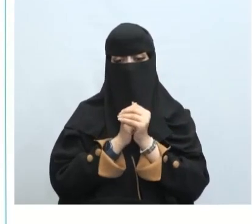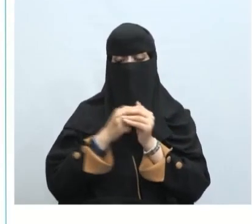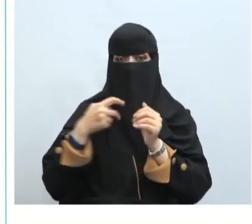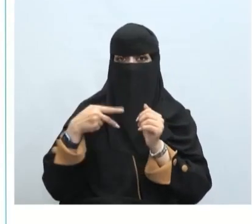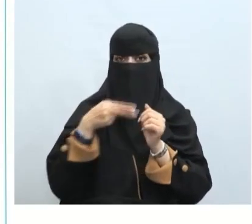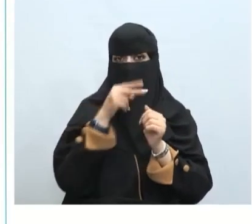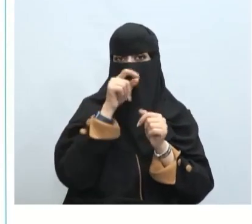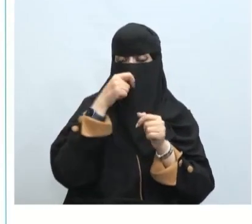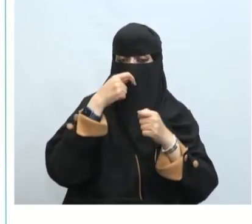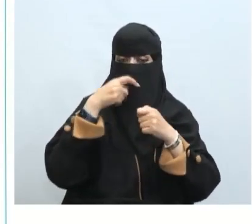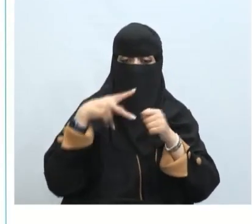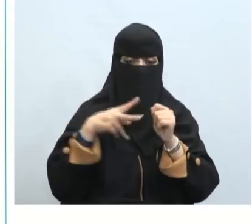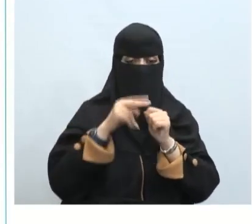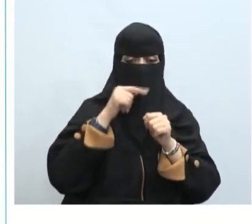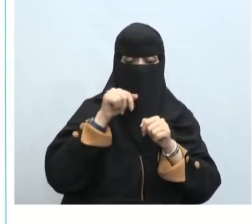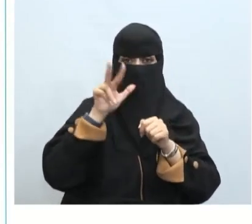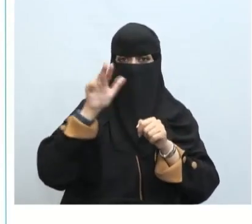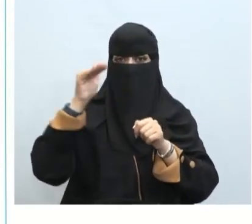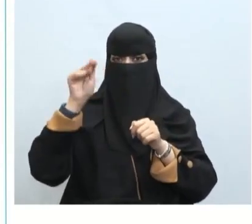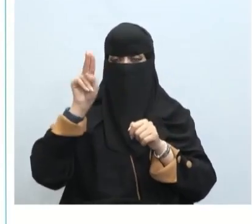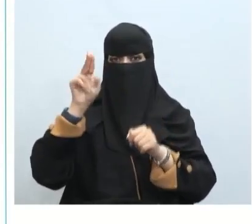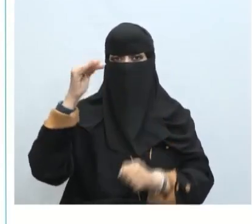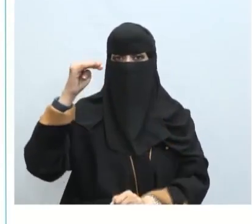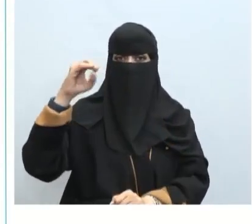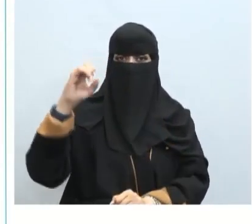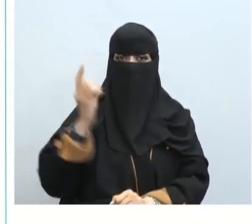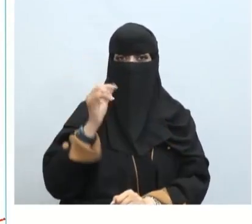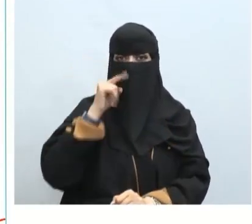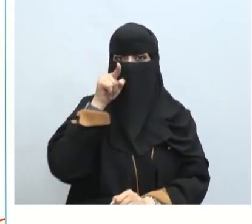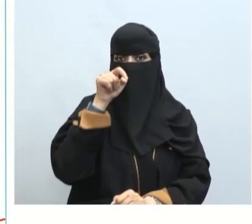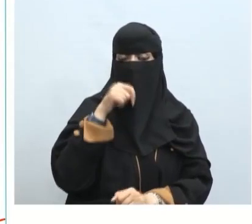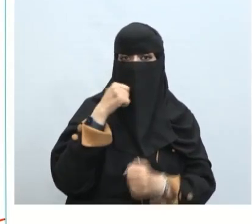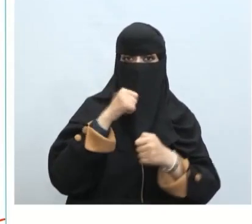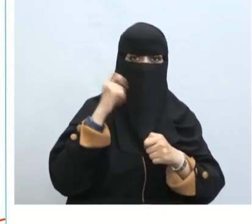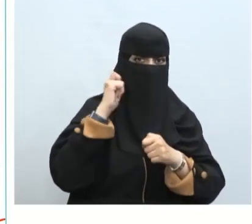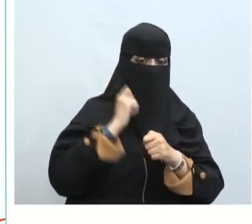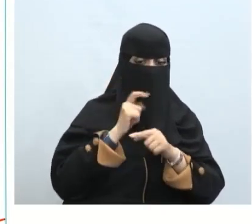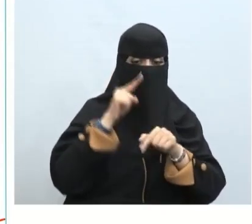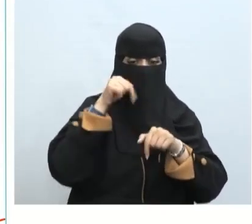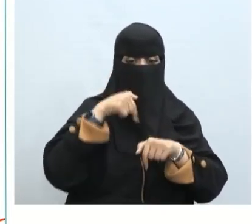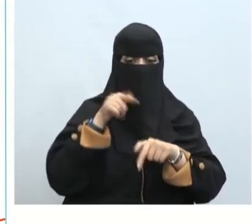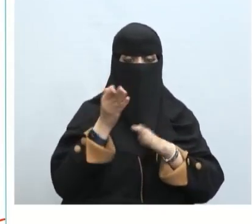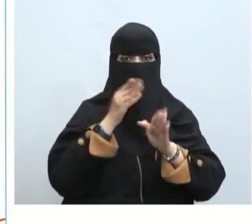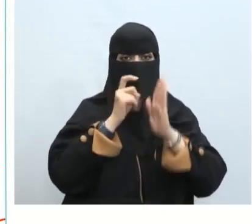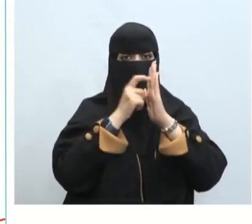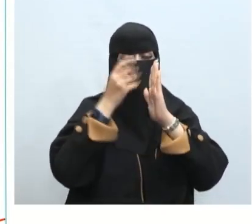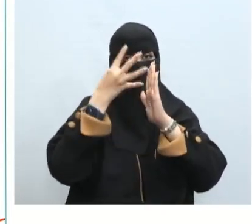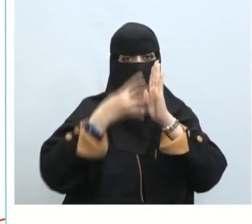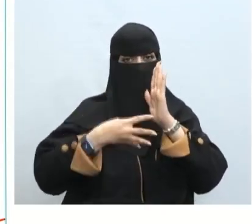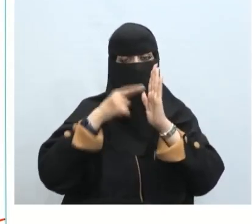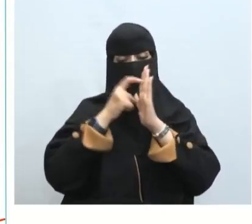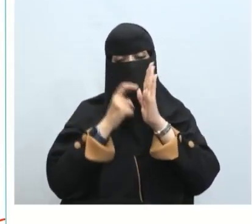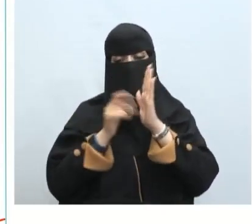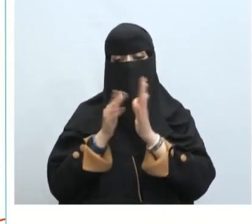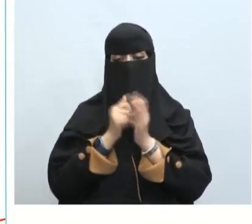كذلك من حقوق المواطن السعودي منع التجريم او العقاب الا